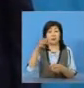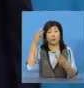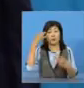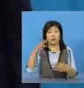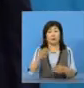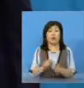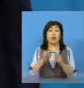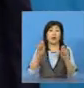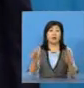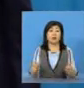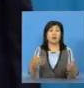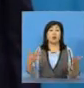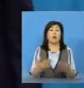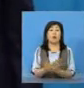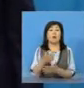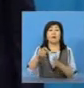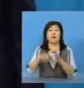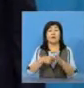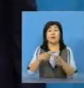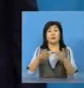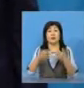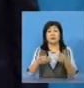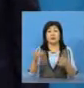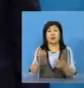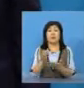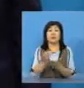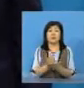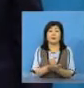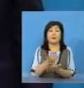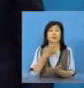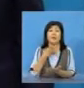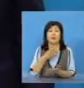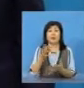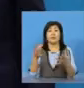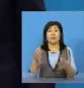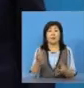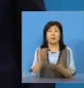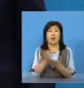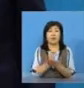целью открытия новых месторождений и увеличения запасов минерально-сырьевой базы.